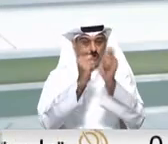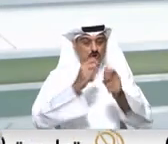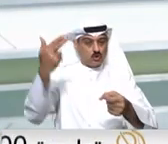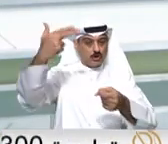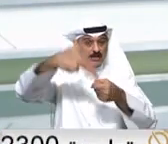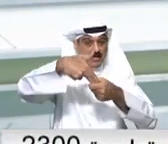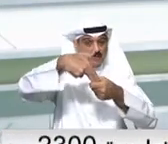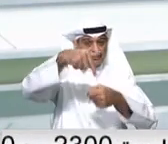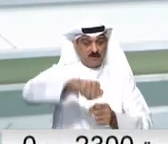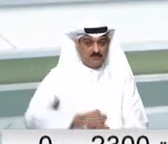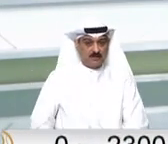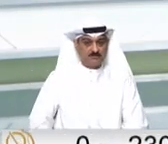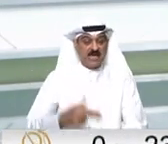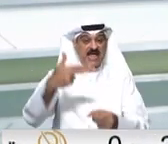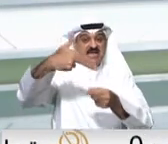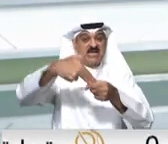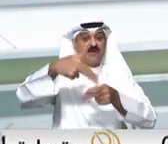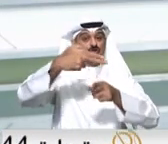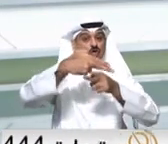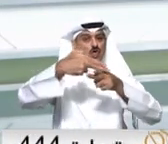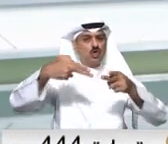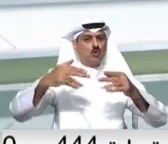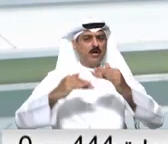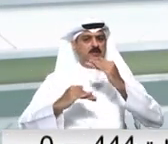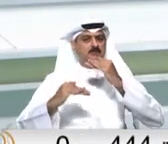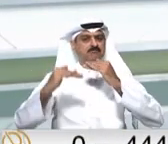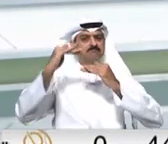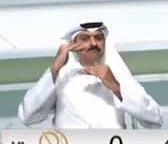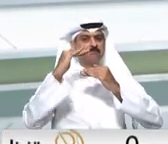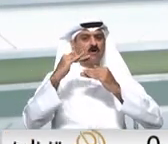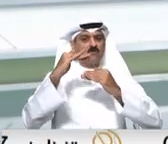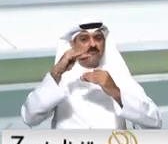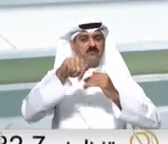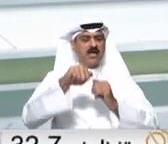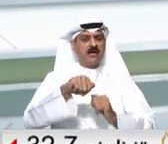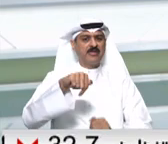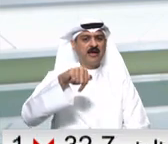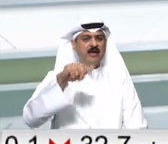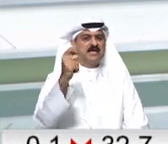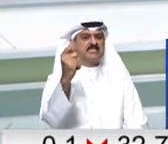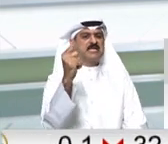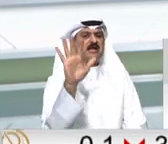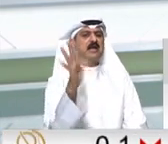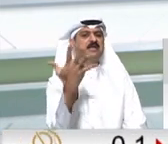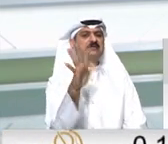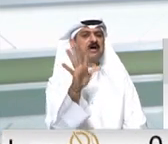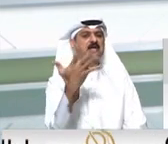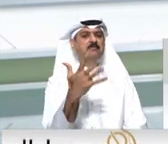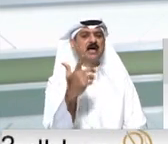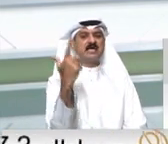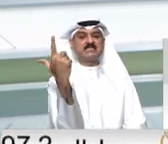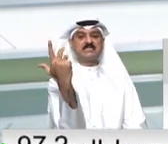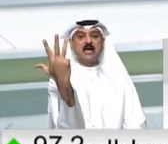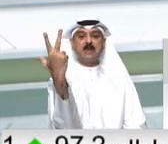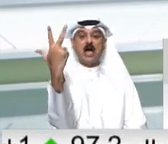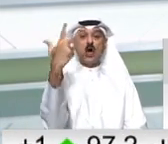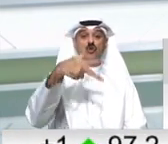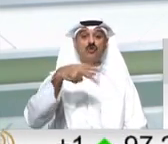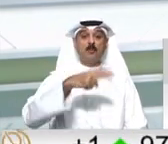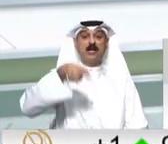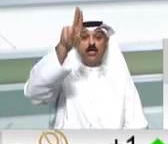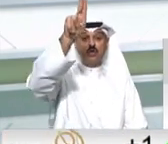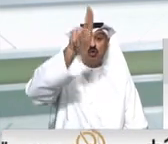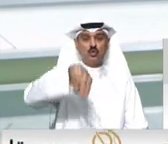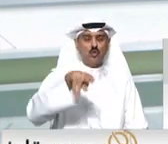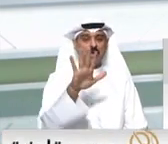ارتفع سعر برميل النفط الكويتي بواقع 73 سنتا ليبلغ مستوى 87 دولارا